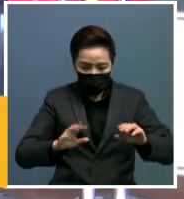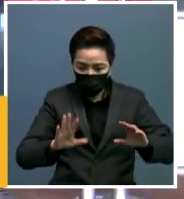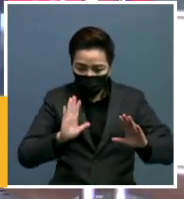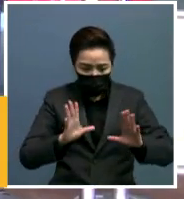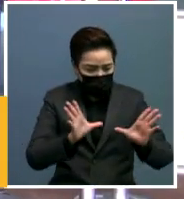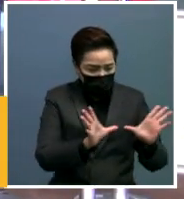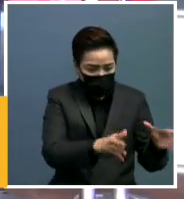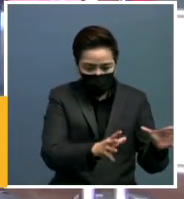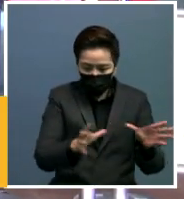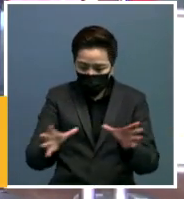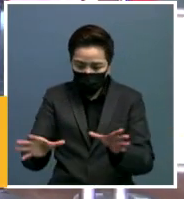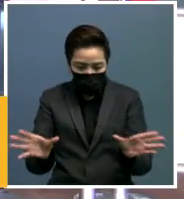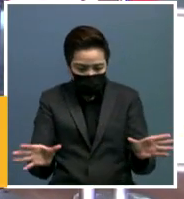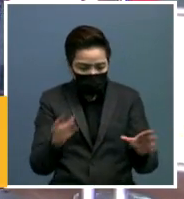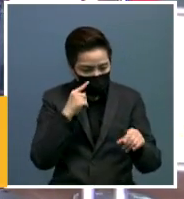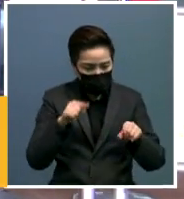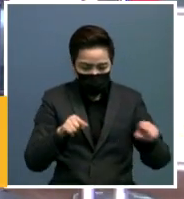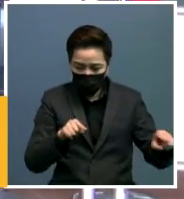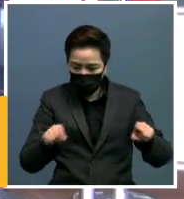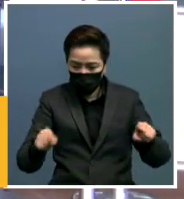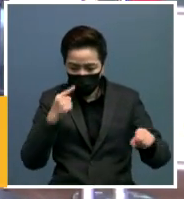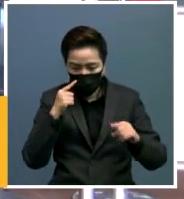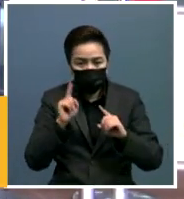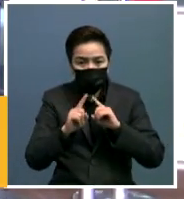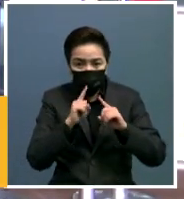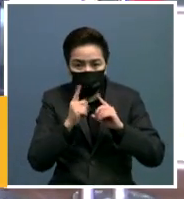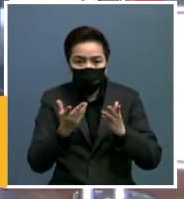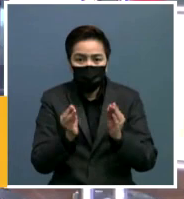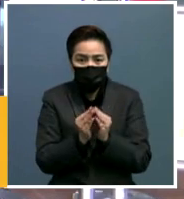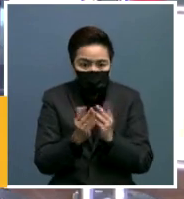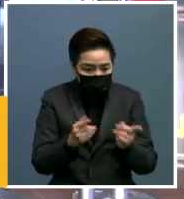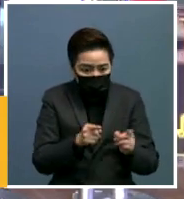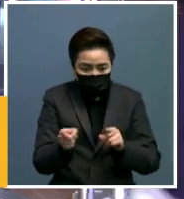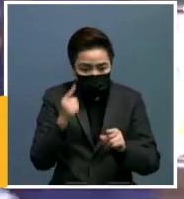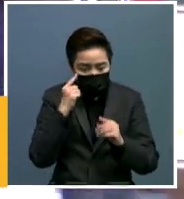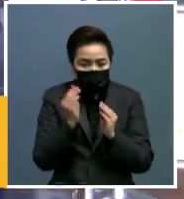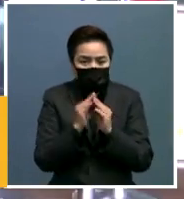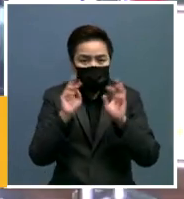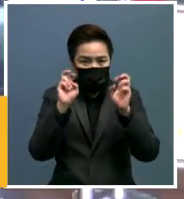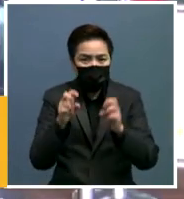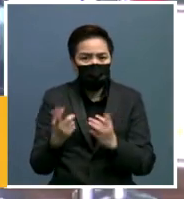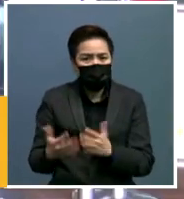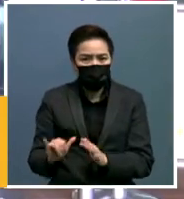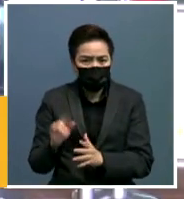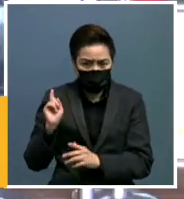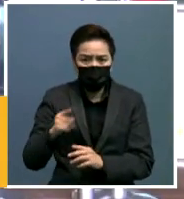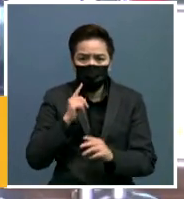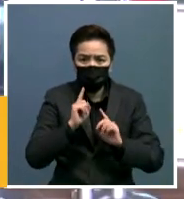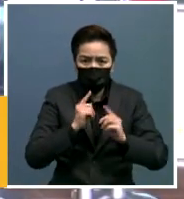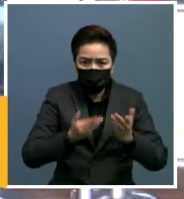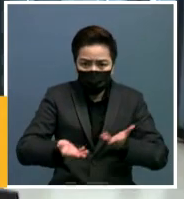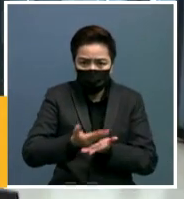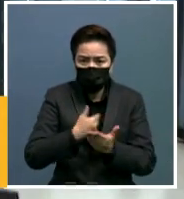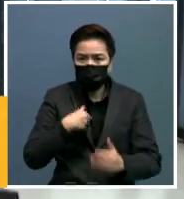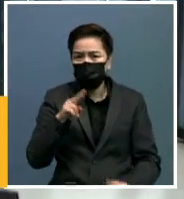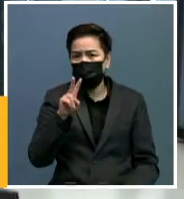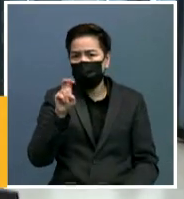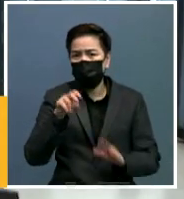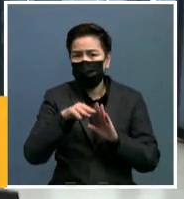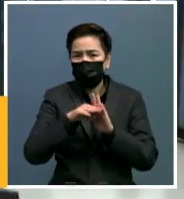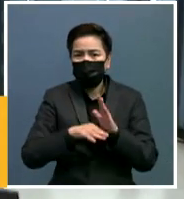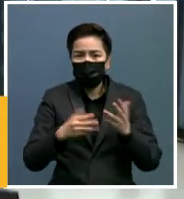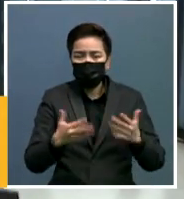หรือว่า withทั้งสองฝ่ายนะครับในการหารือในการพิจารณาญัตติที่ยังคงค้างอยู่ในสภาที่มีมากกว่า 200เรื่อง